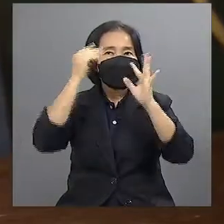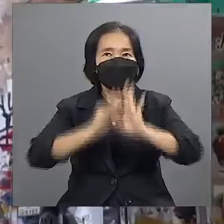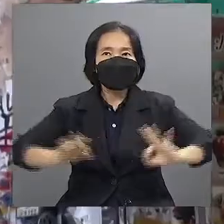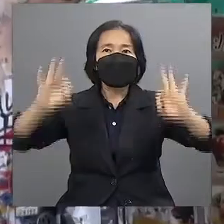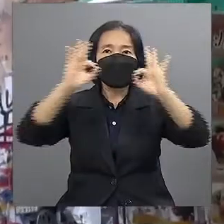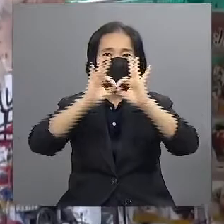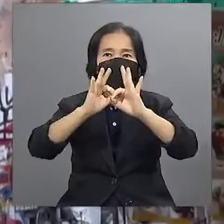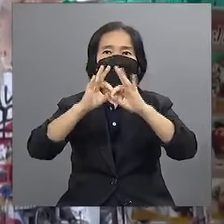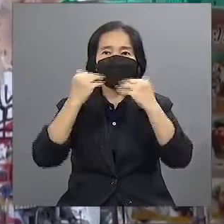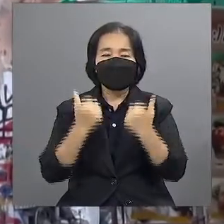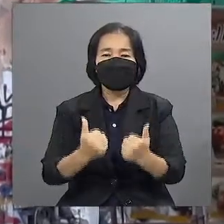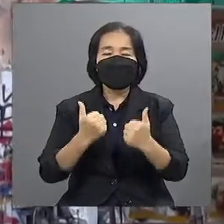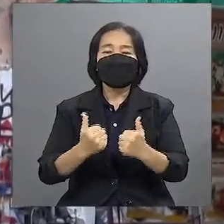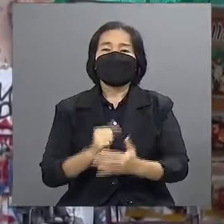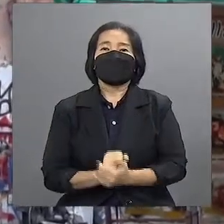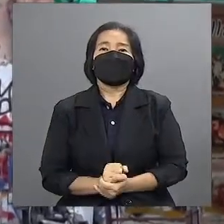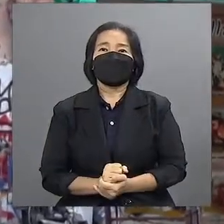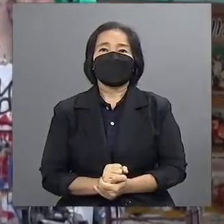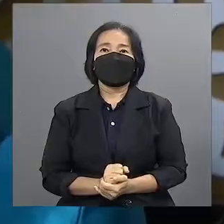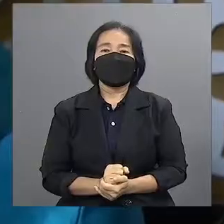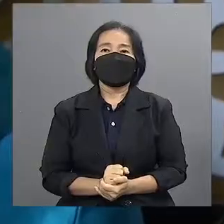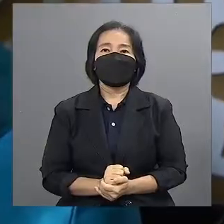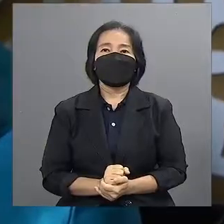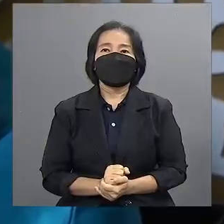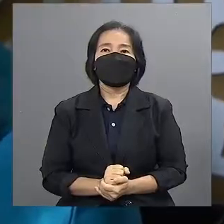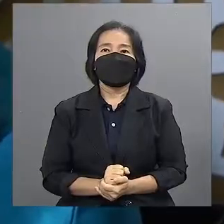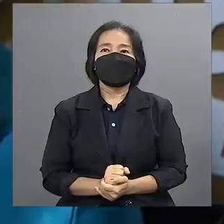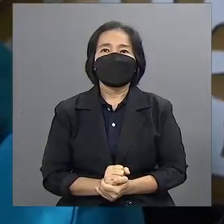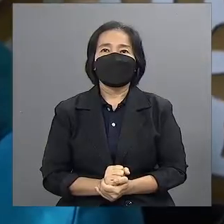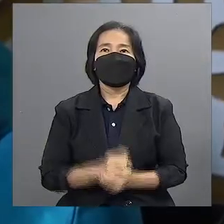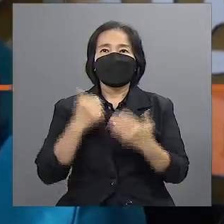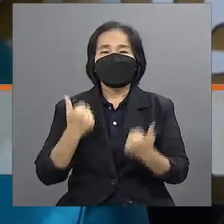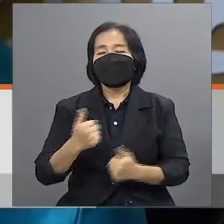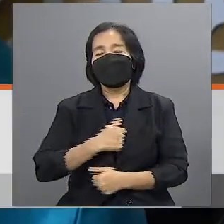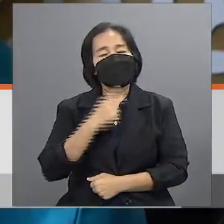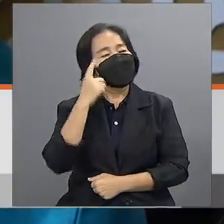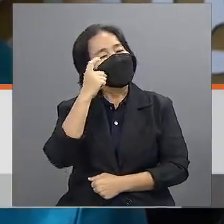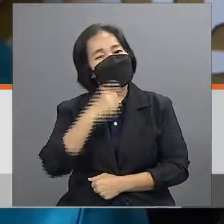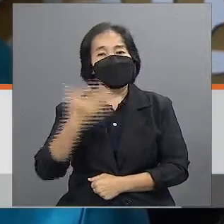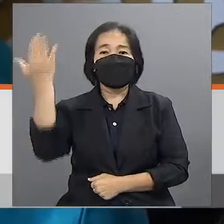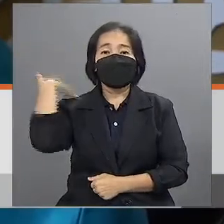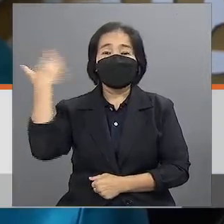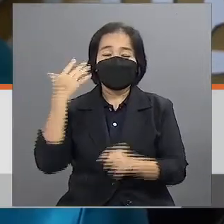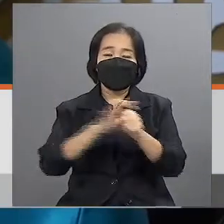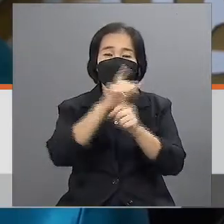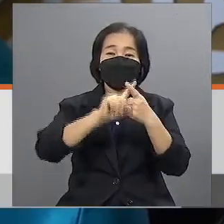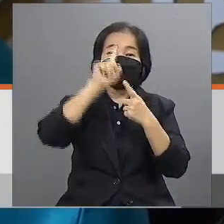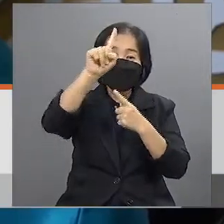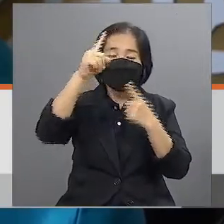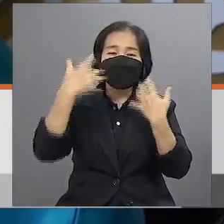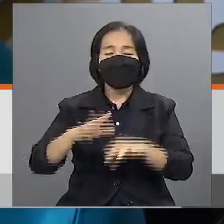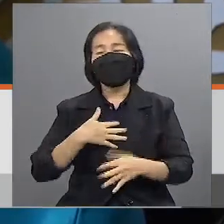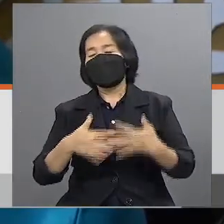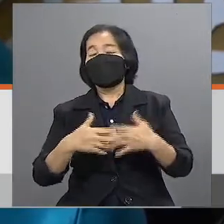ตอนนี้น่าจะเปนลลอกท 3 ที่เจ็มากกอนลลurbที่ 1 ลลลท 2ถ้เรเปศูย์ กพี่กเรีกได้นะ